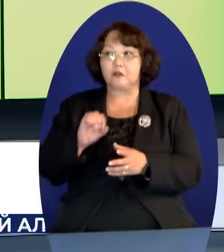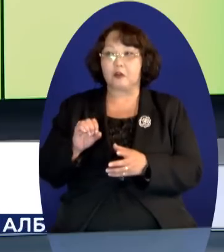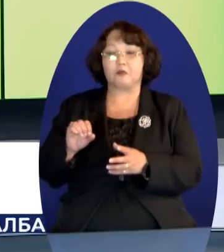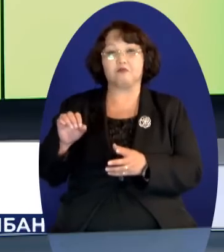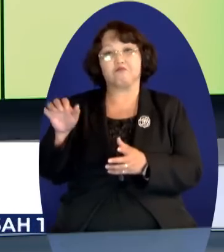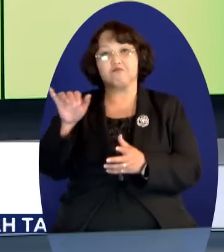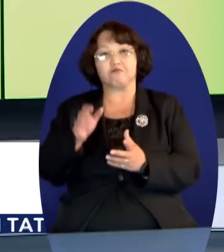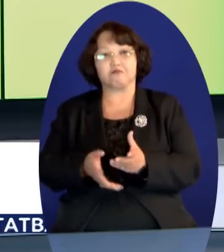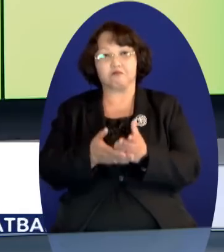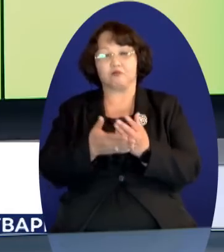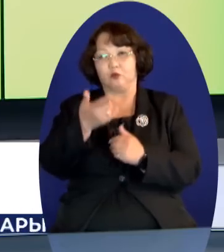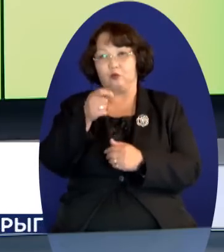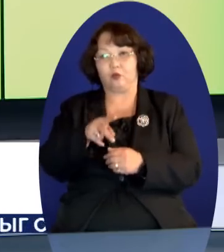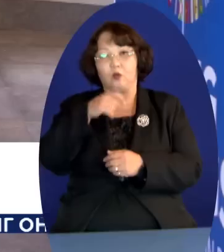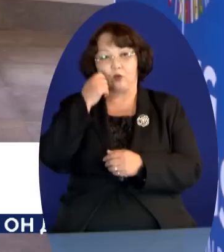ихээхэн хамааралтай болж байна.